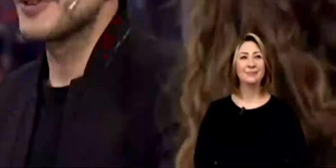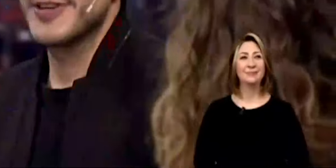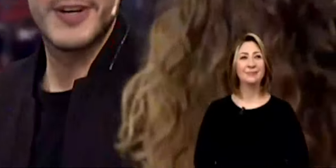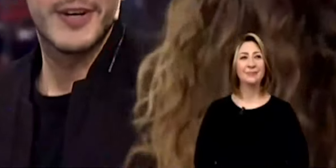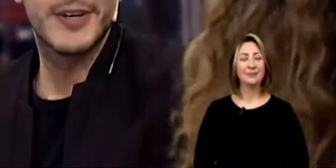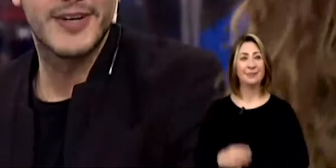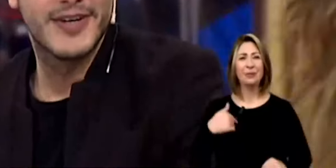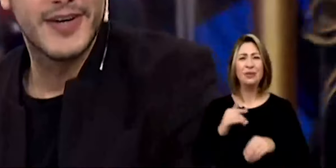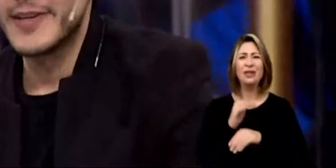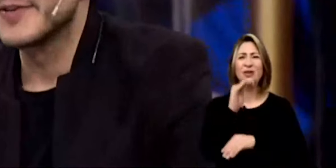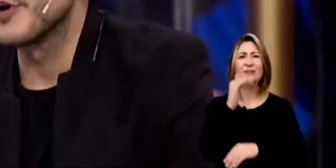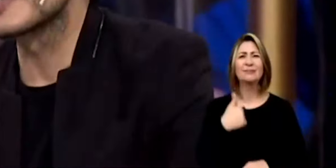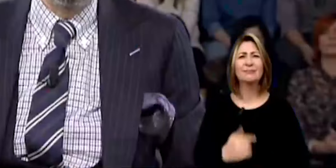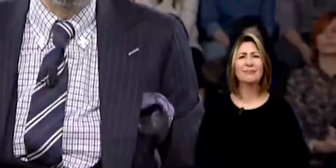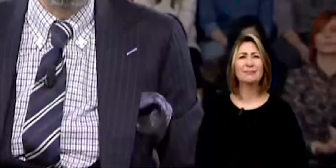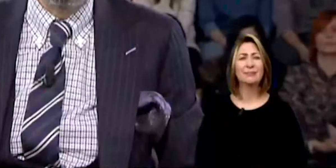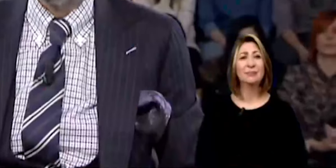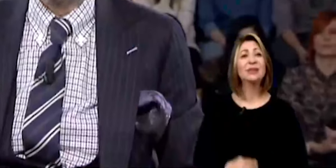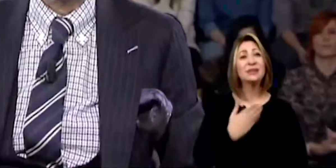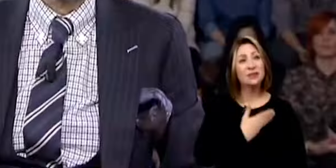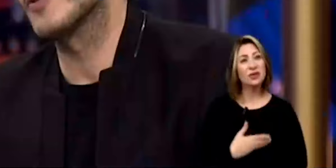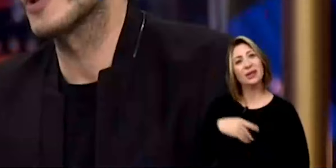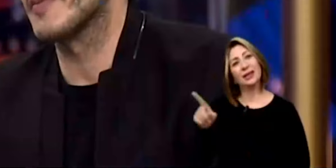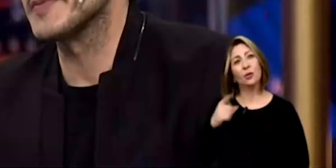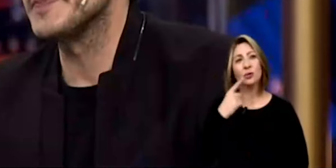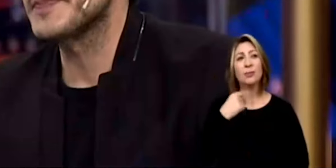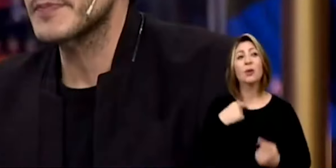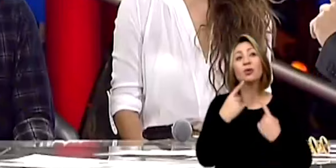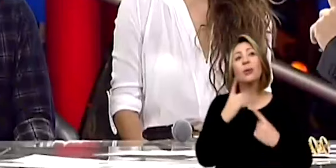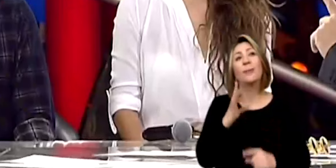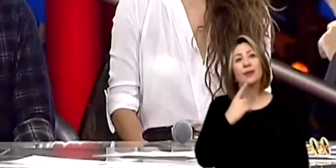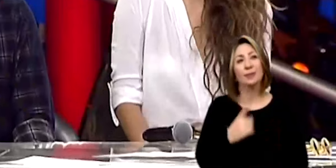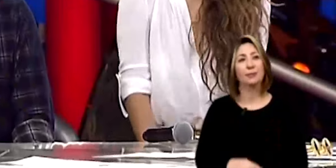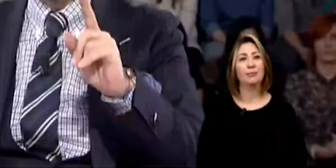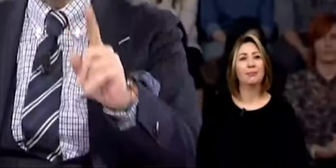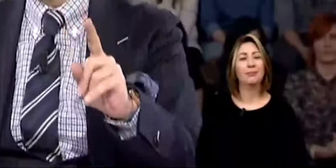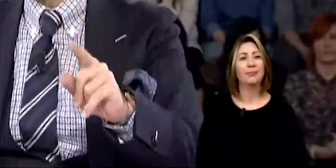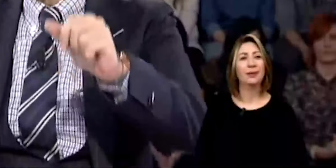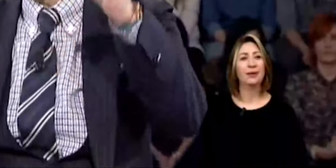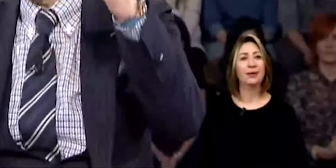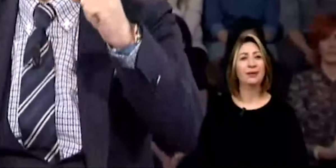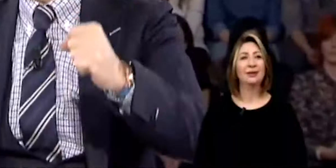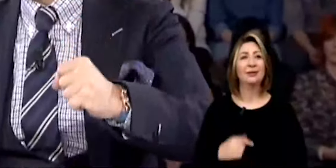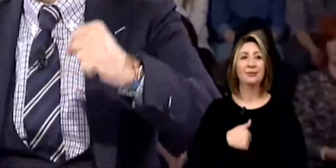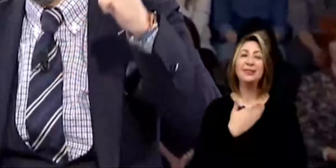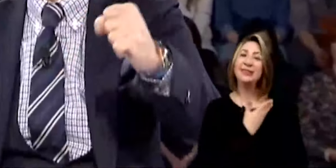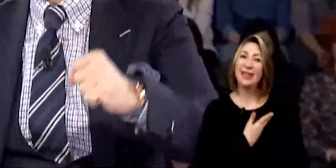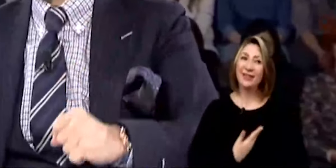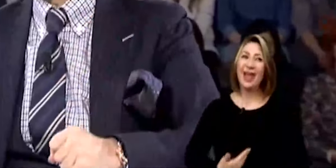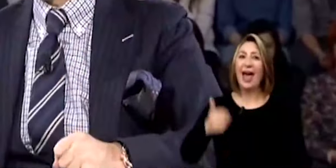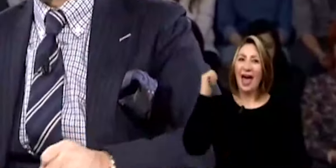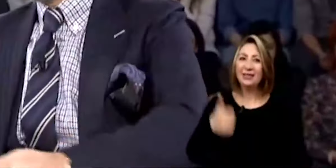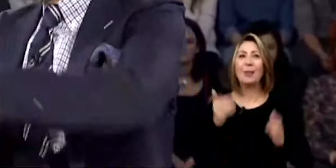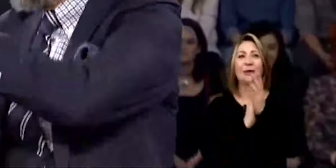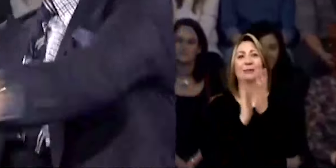Ben yaşadım abi bunları orada. Hayır. Doğru seviyorsan git konuş dedi ben de konuşamam. Bir dakika şöyle bir şey var. Evet. Biz sevgiyi her